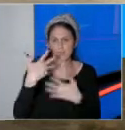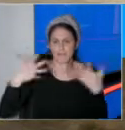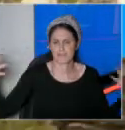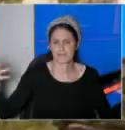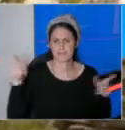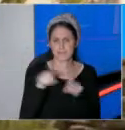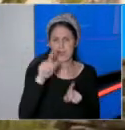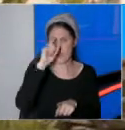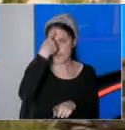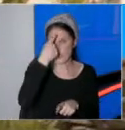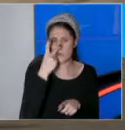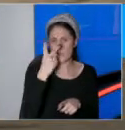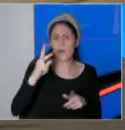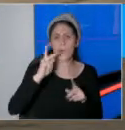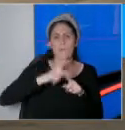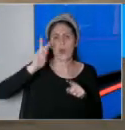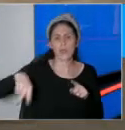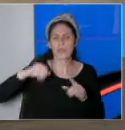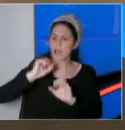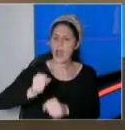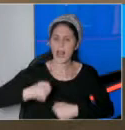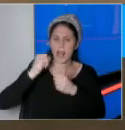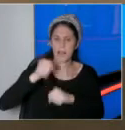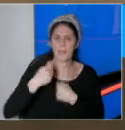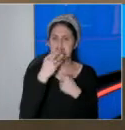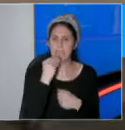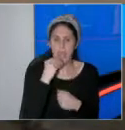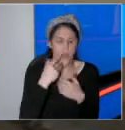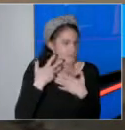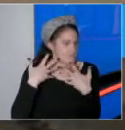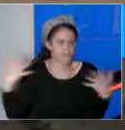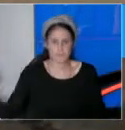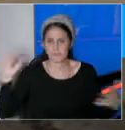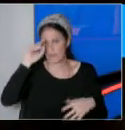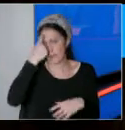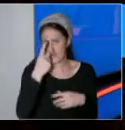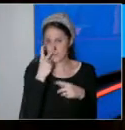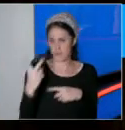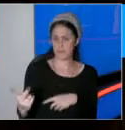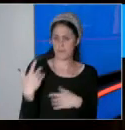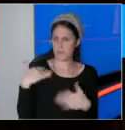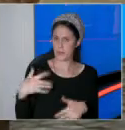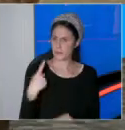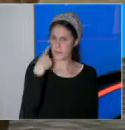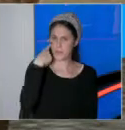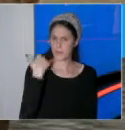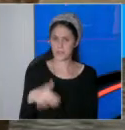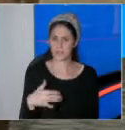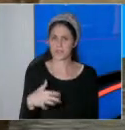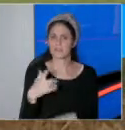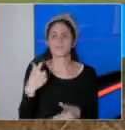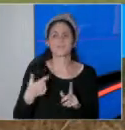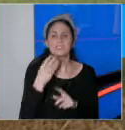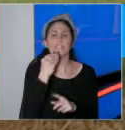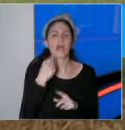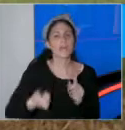את, את הפרויקטים החקלאיים הענקיים שישראל מנהלת בהודו. הם ראו את המעורבות הישראלית בניהול או בתכנון